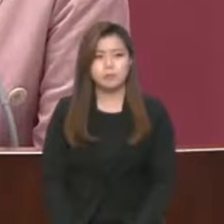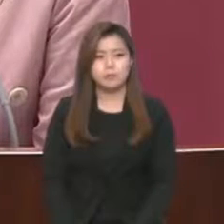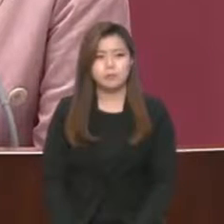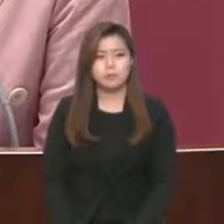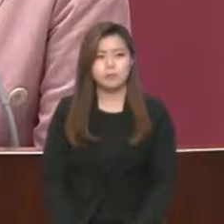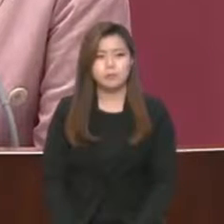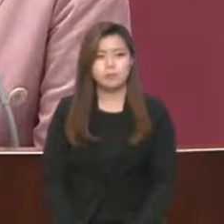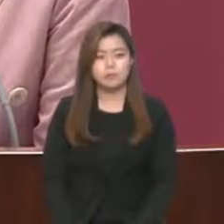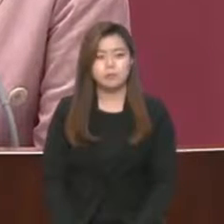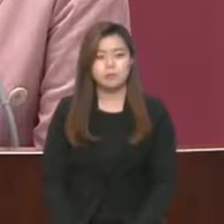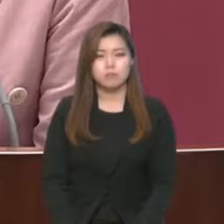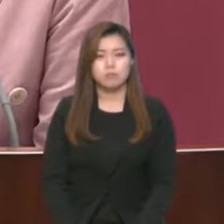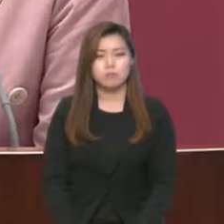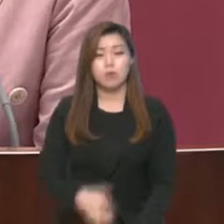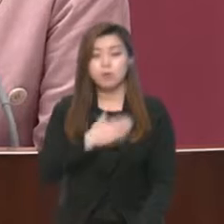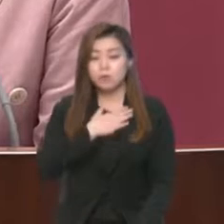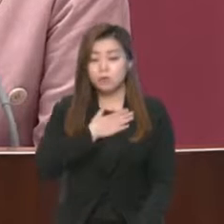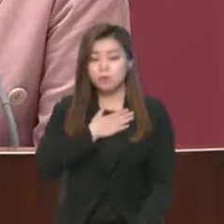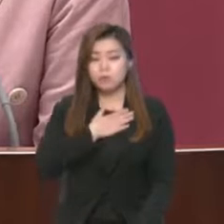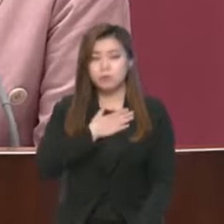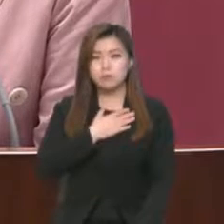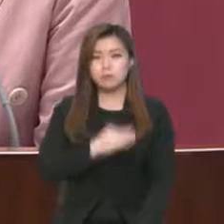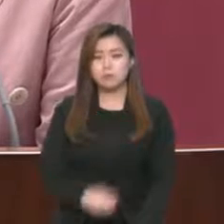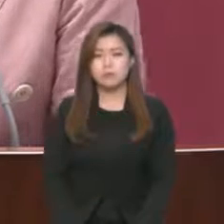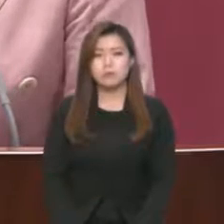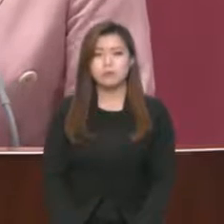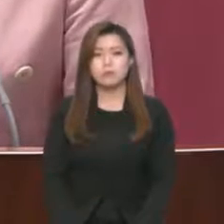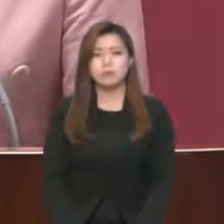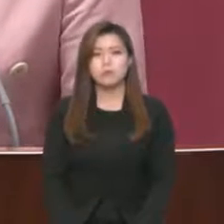저는 아들이